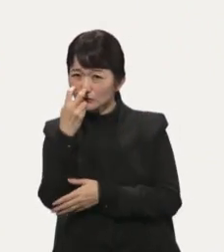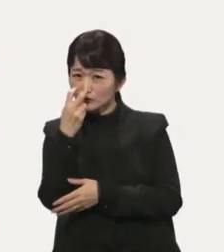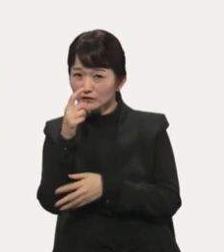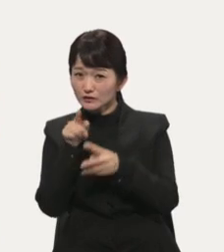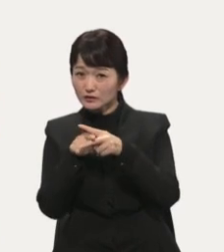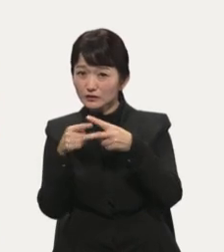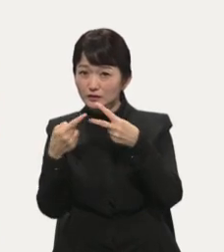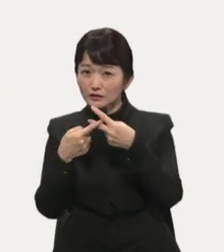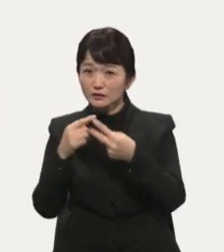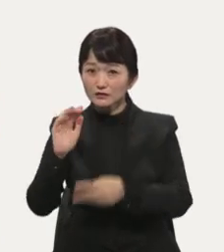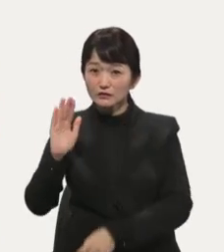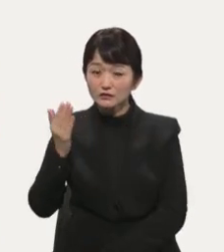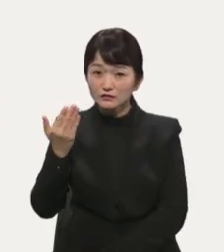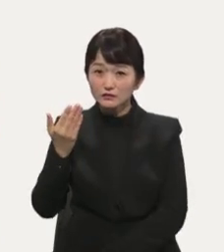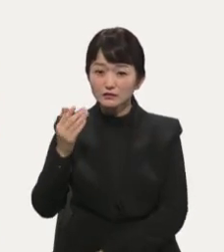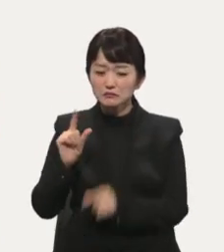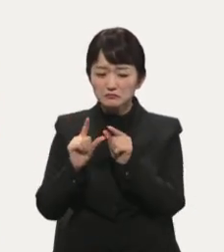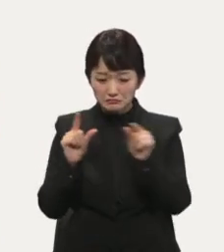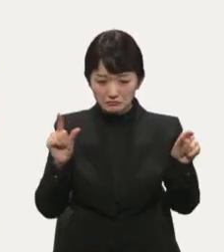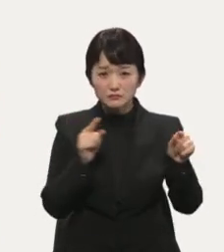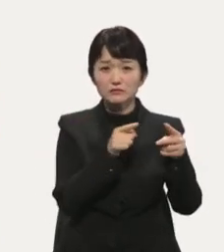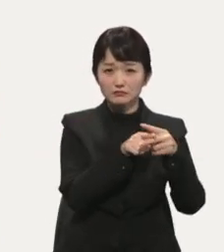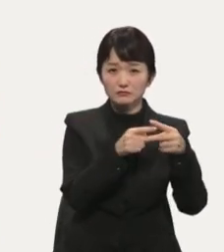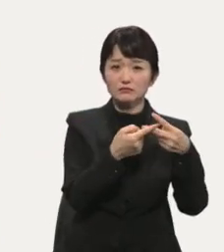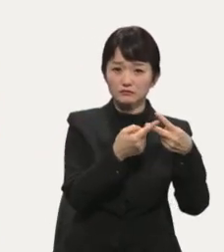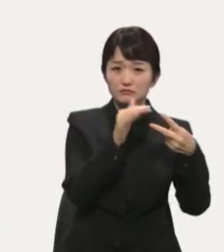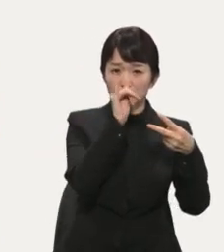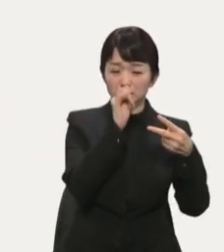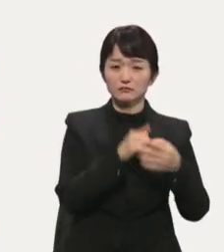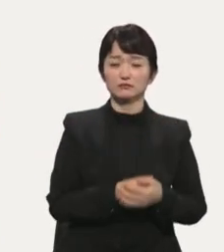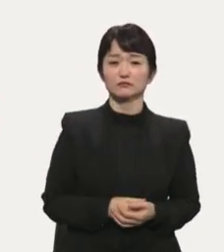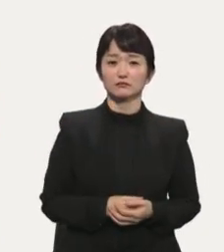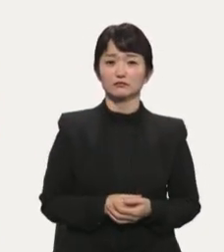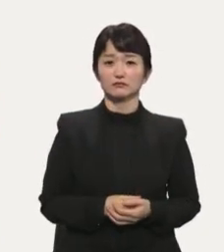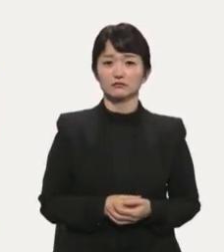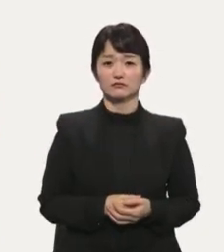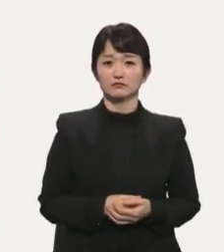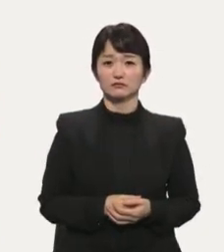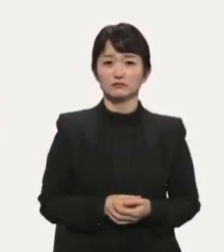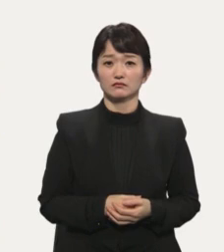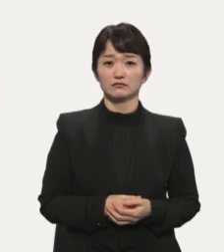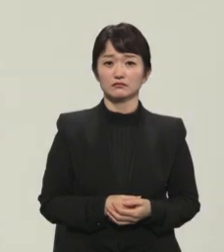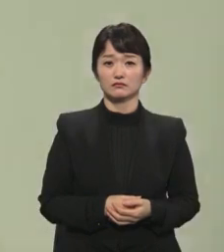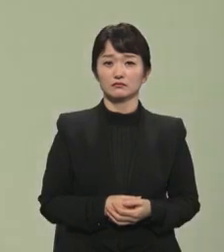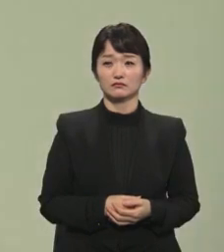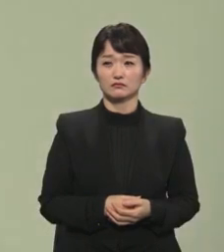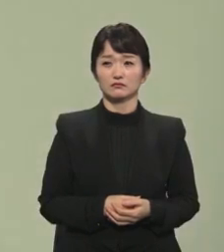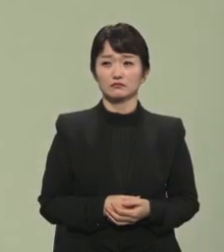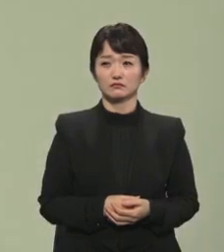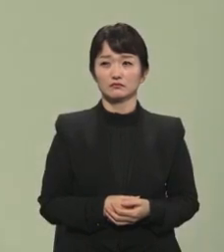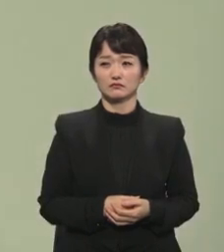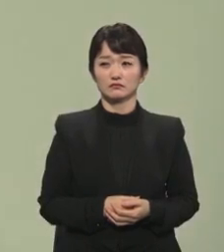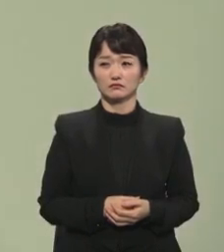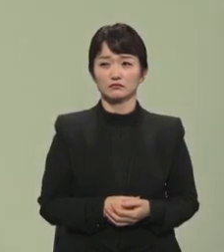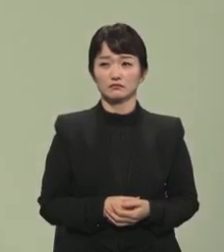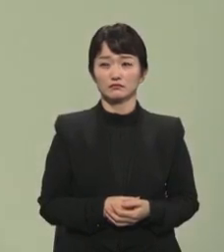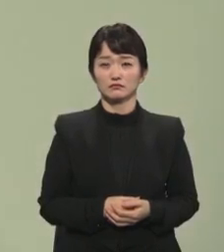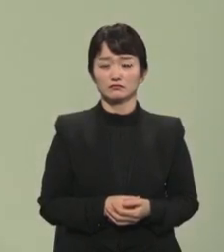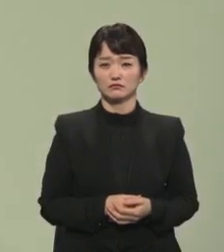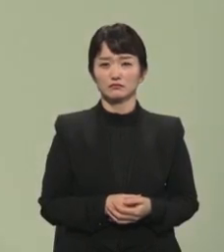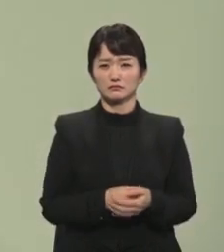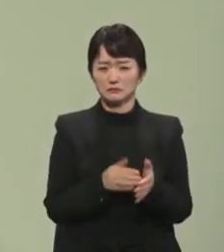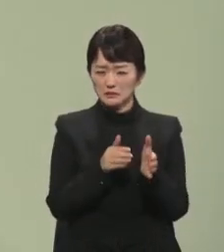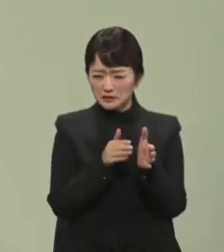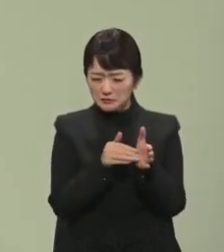된다고 보십니까 뭐 이해가 되는 부분은 있죠 왜냐면 여기에 대해서 이제 함정 취재 수사라는 말보다는 어쨌든 취재를 하게